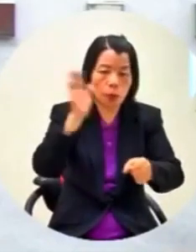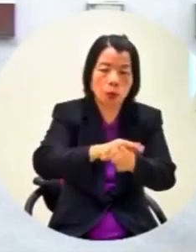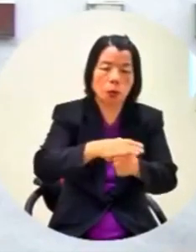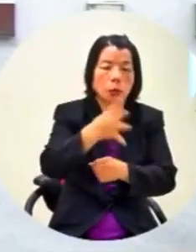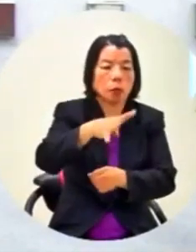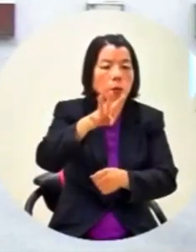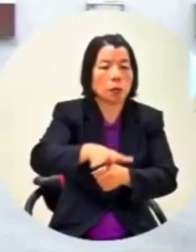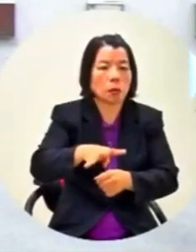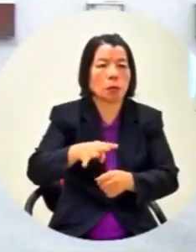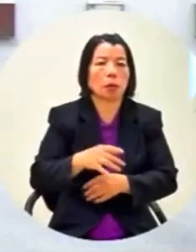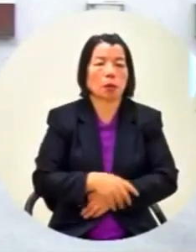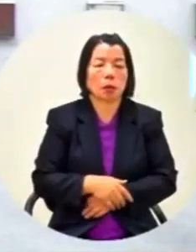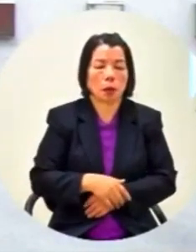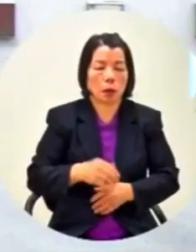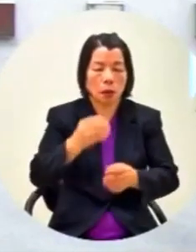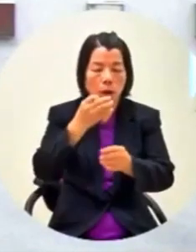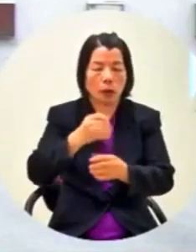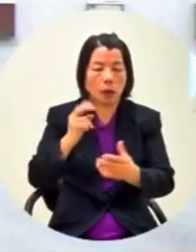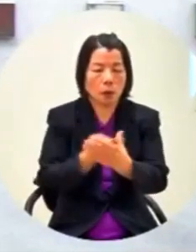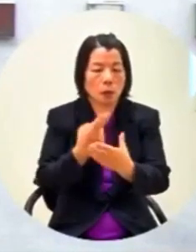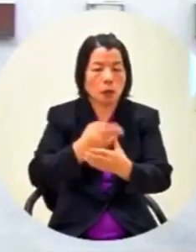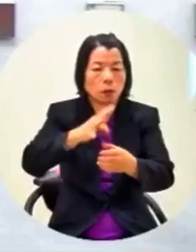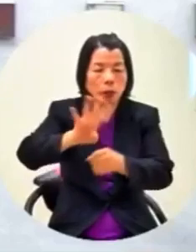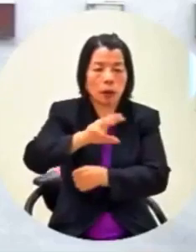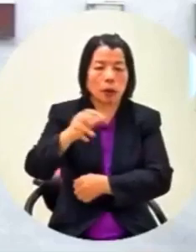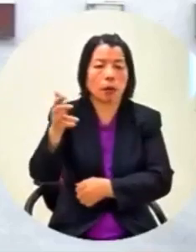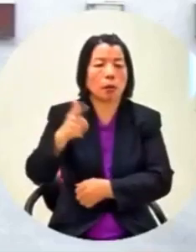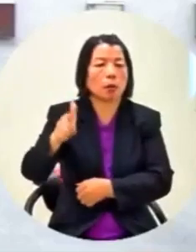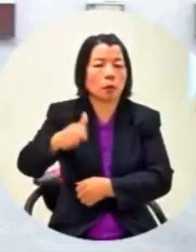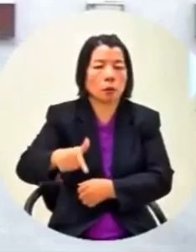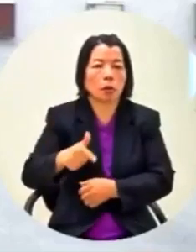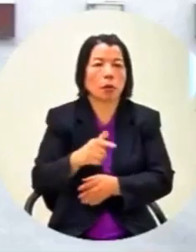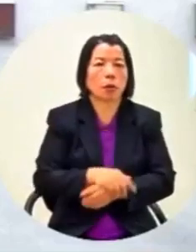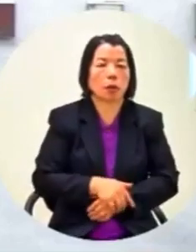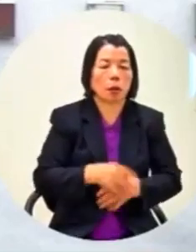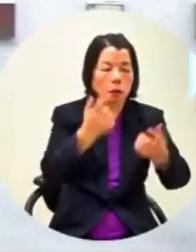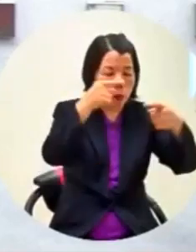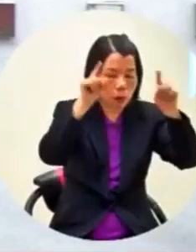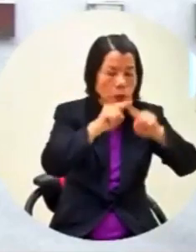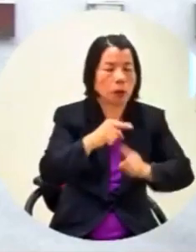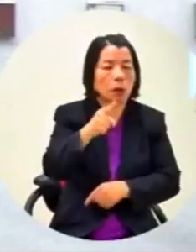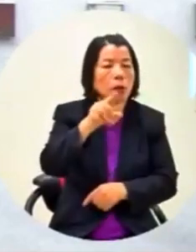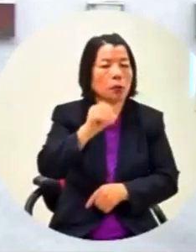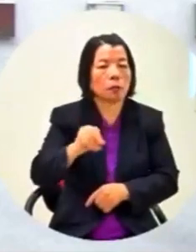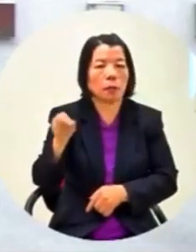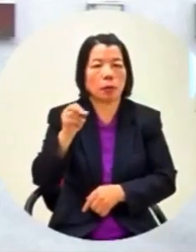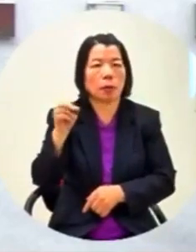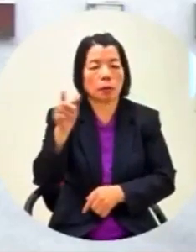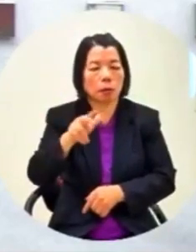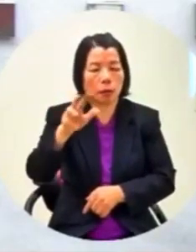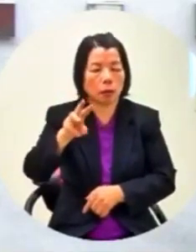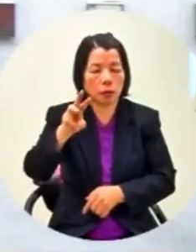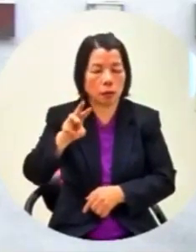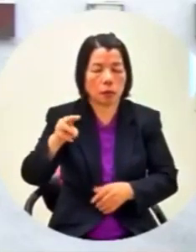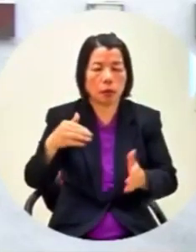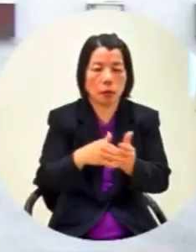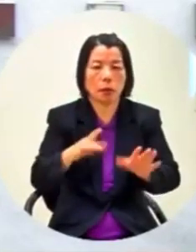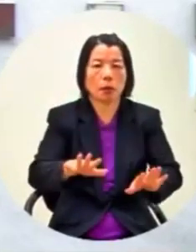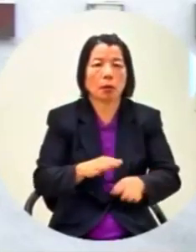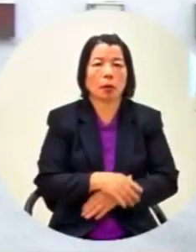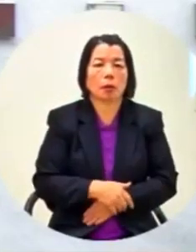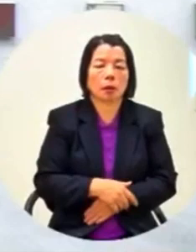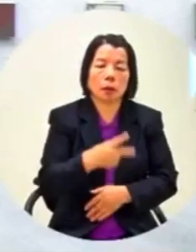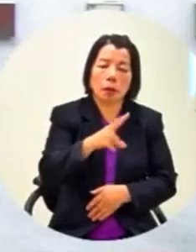高职6000元，公私立大专院校13600元，私立的大专院校